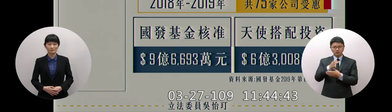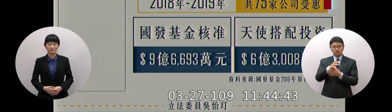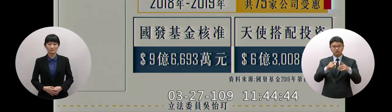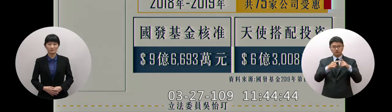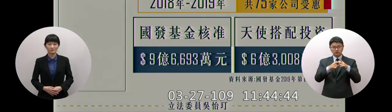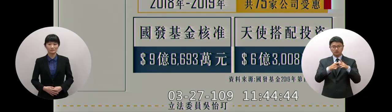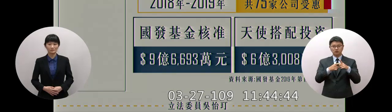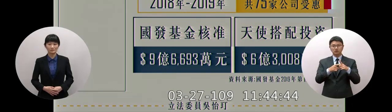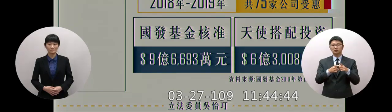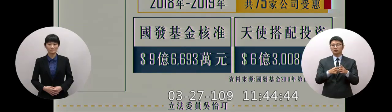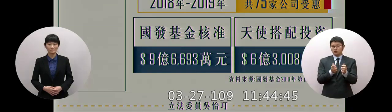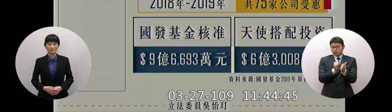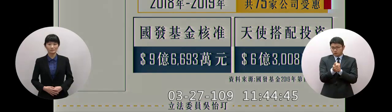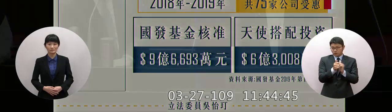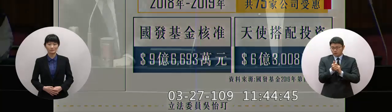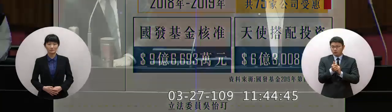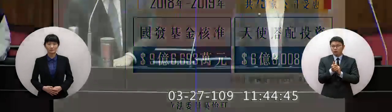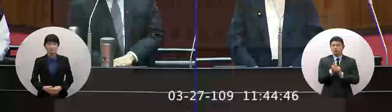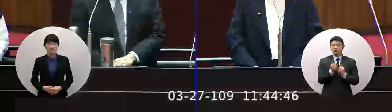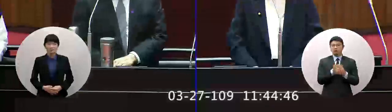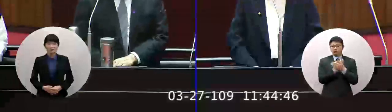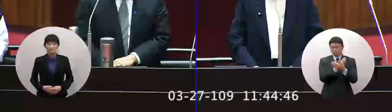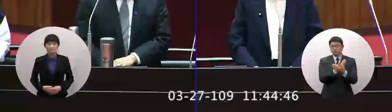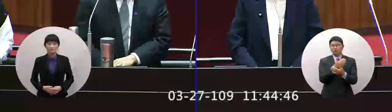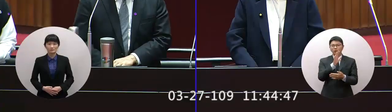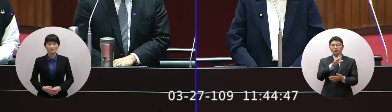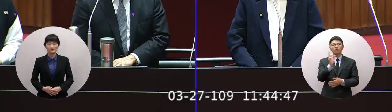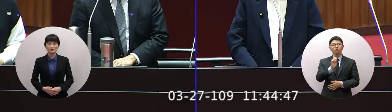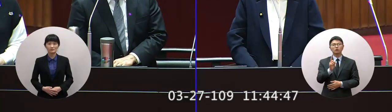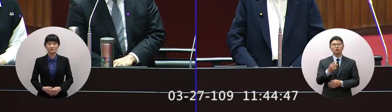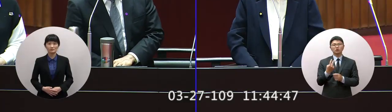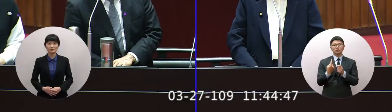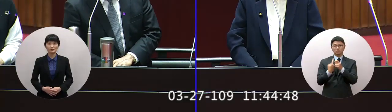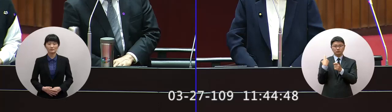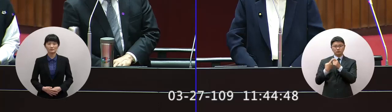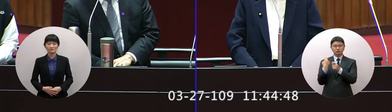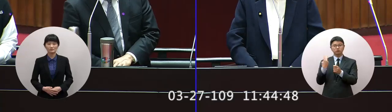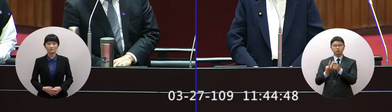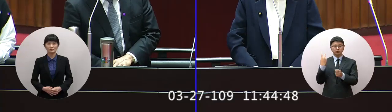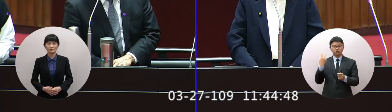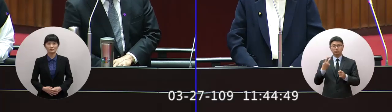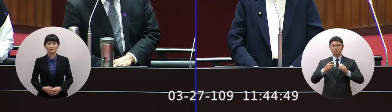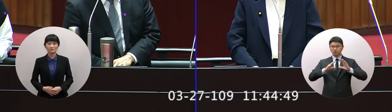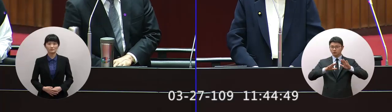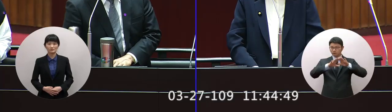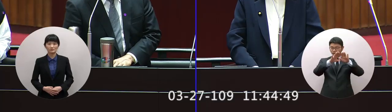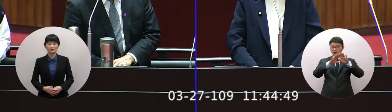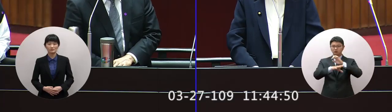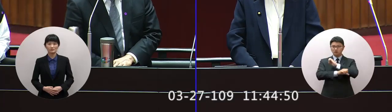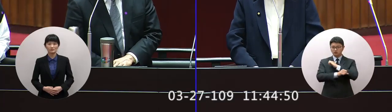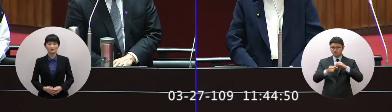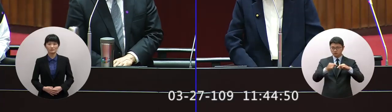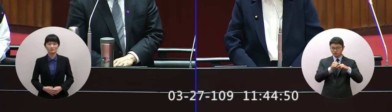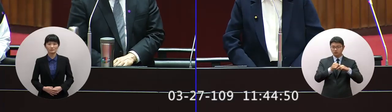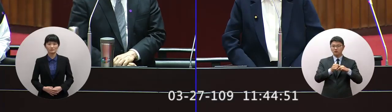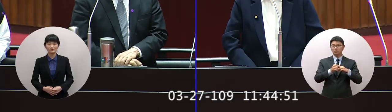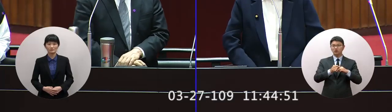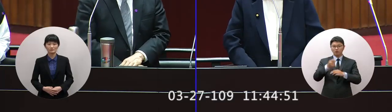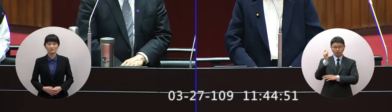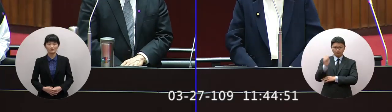使投资人租税奖励带动了过去两年国发基金一共是核准